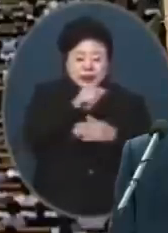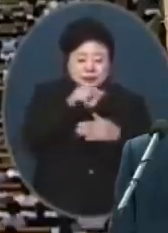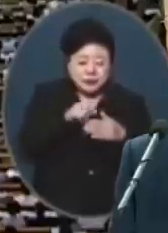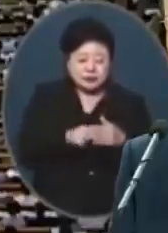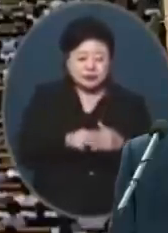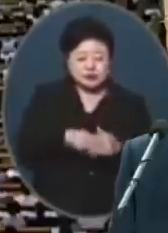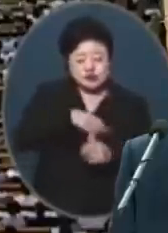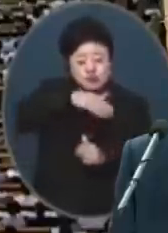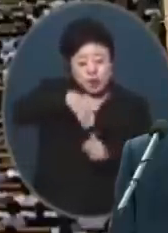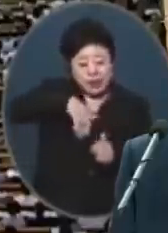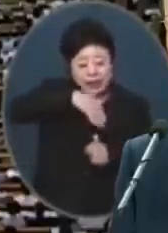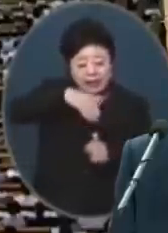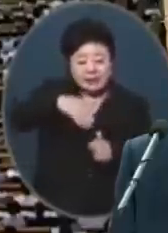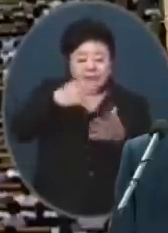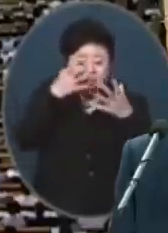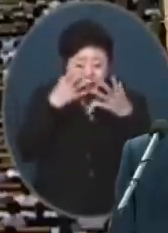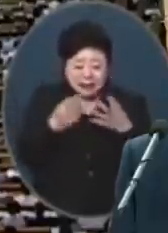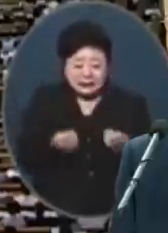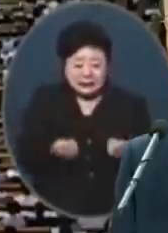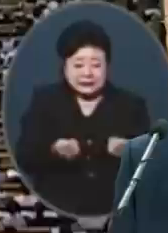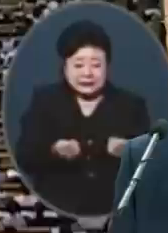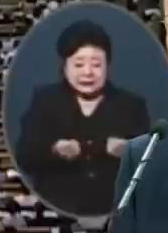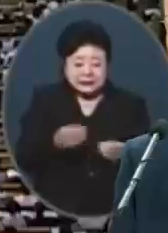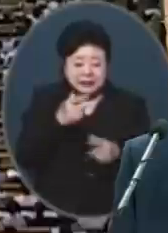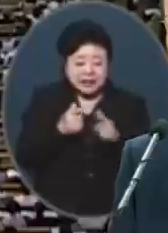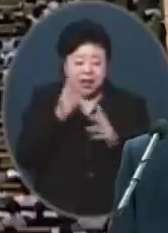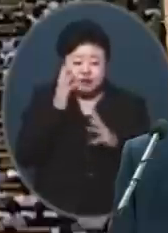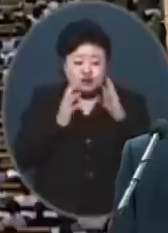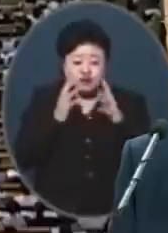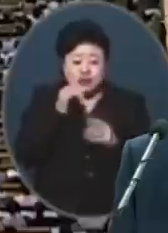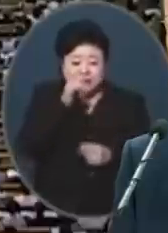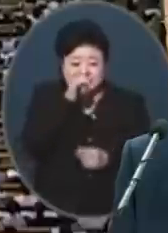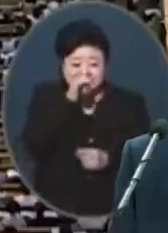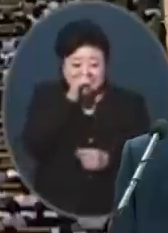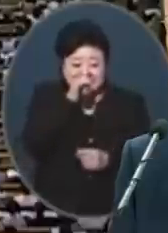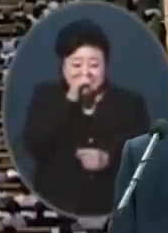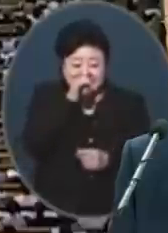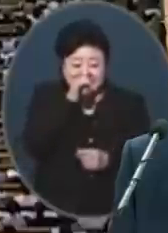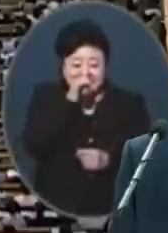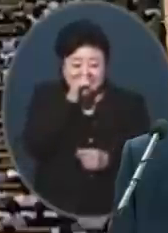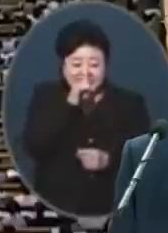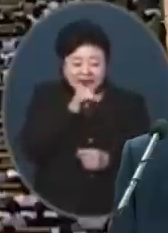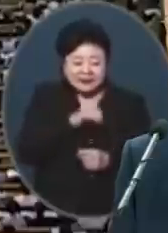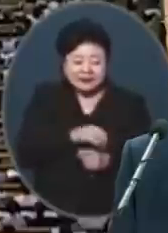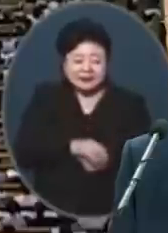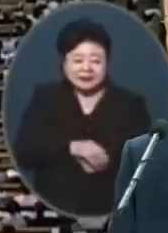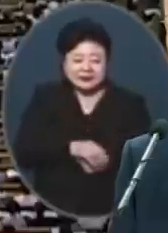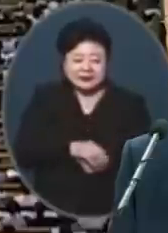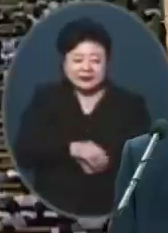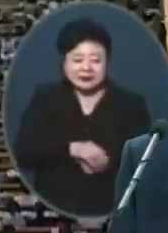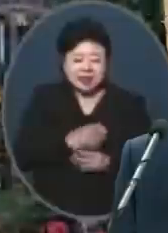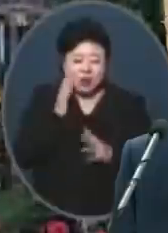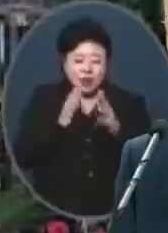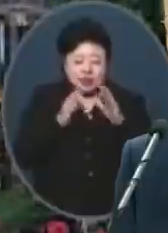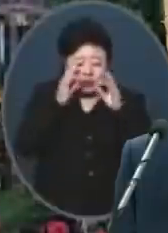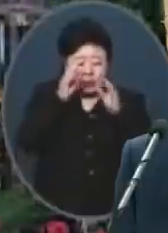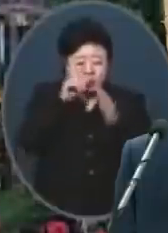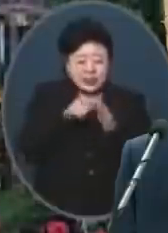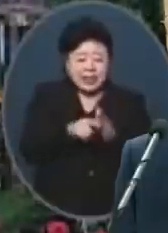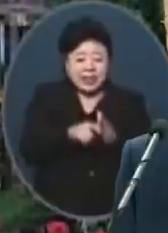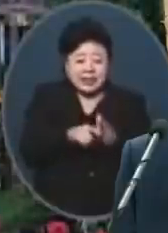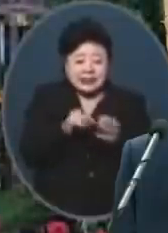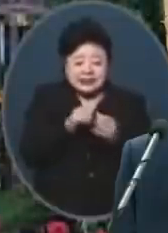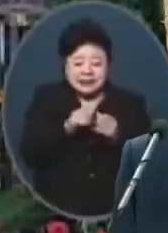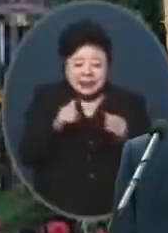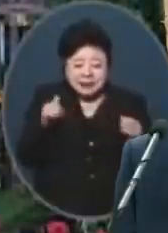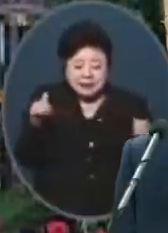삶의 주변에는 많은 나무와 풀들이 있습니다 그는 화초를 본따서 인간이